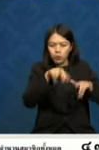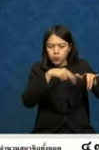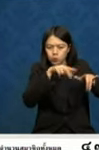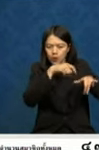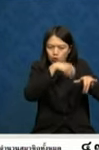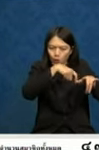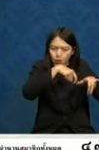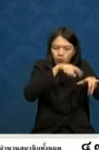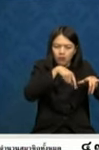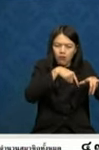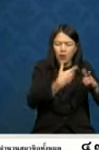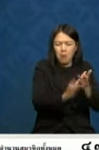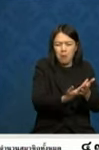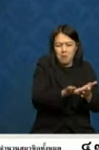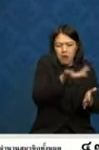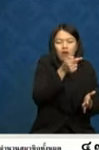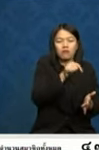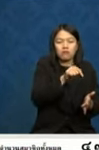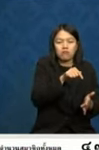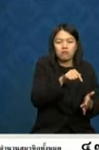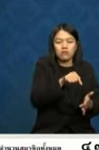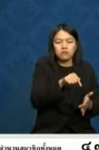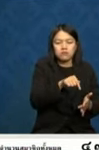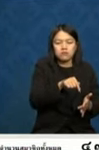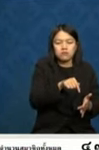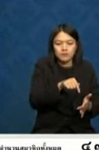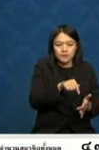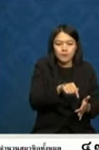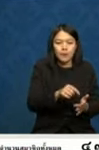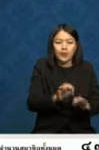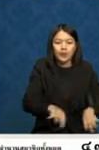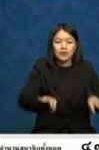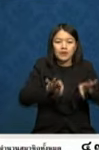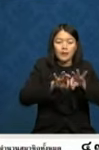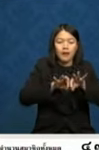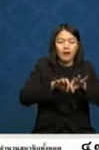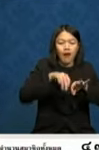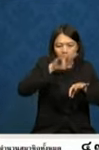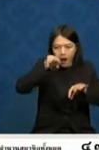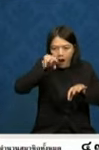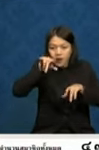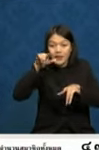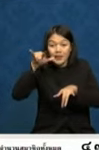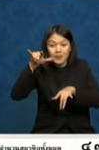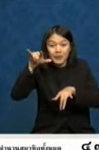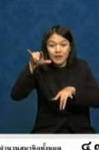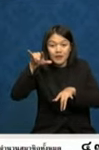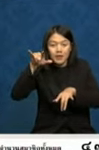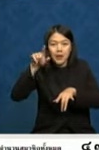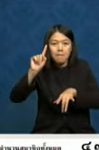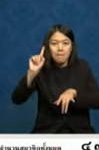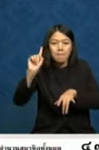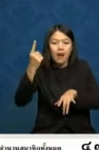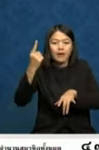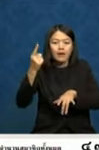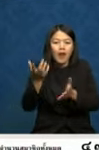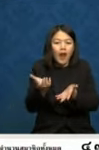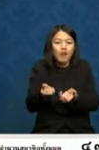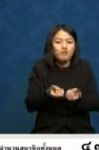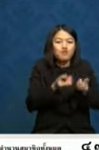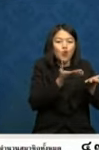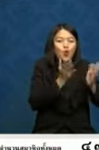การซ่อมบำรุงมีมูลค่าสูงขึ้นเป็นอย่างมากจึงจำเป็นต้องจัดหาเครื่องบินรับส่งบุคค